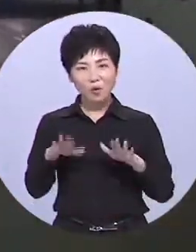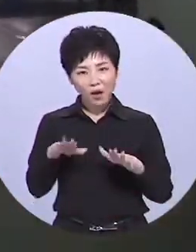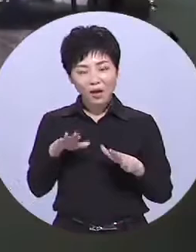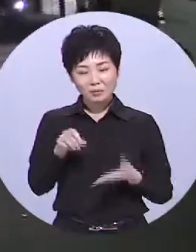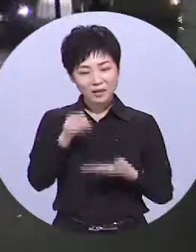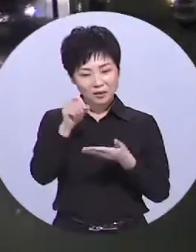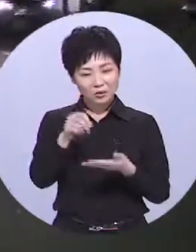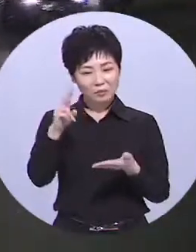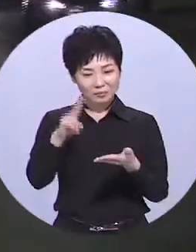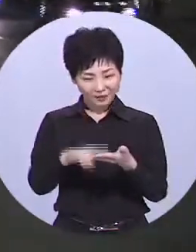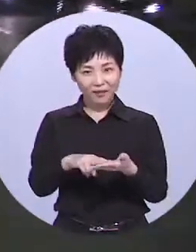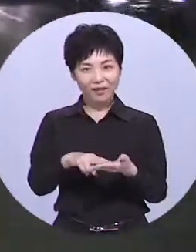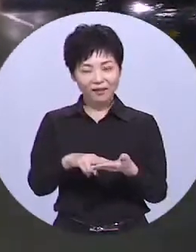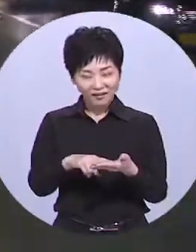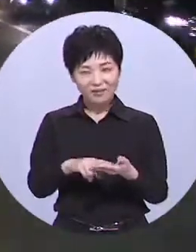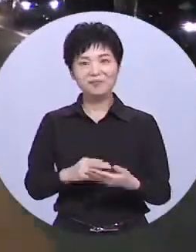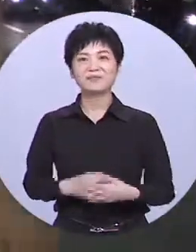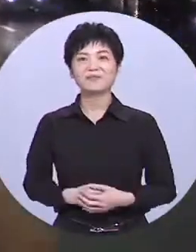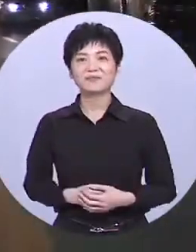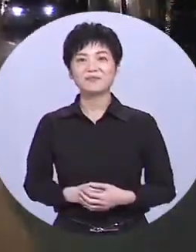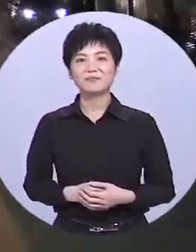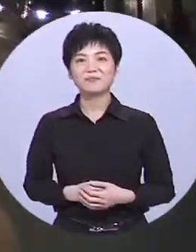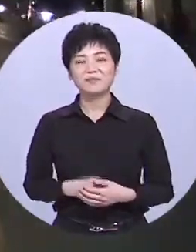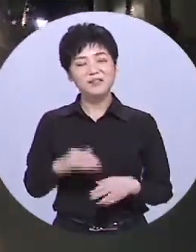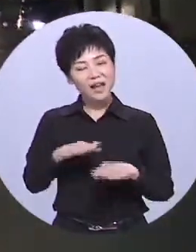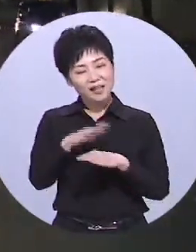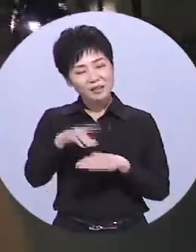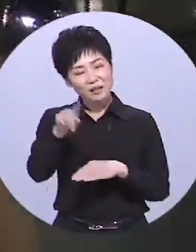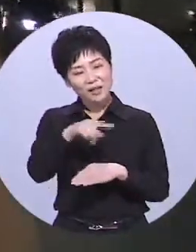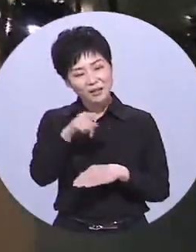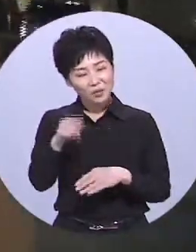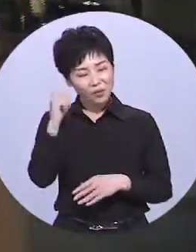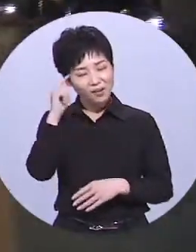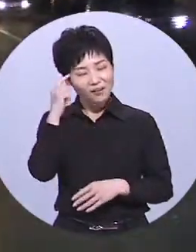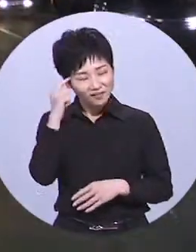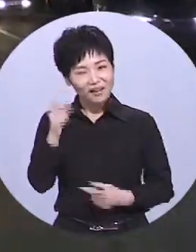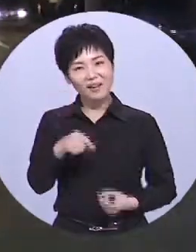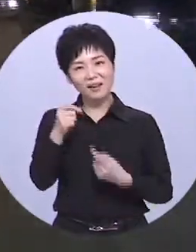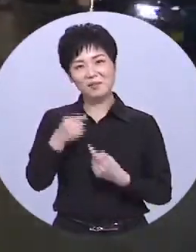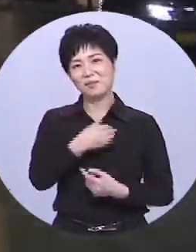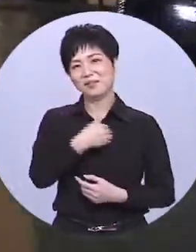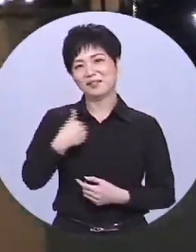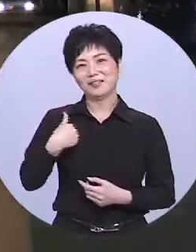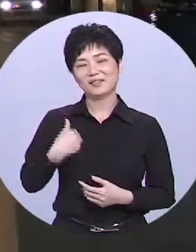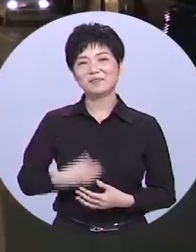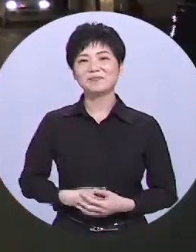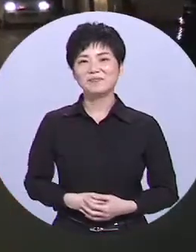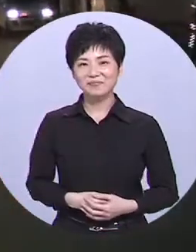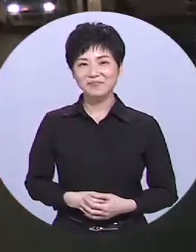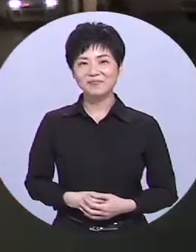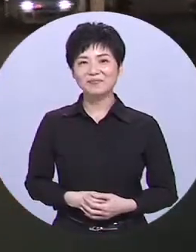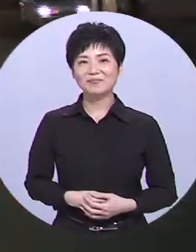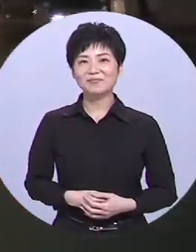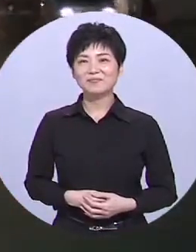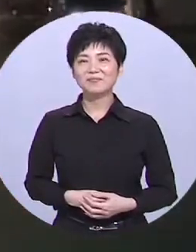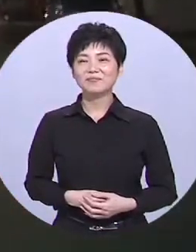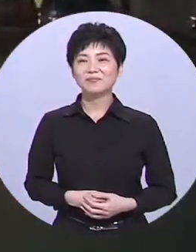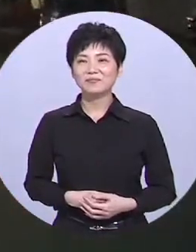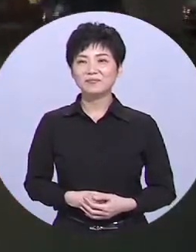り物はどれも本当にこう大切な人にあげたくなるような一品でしたよね。早くみんなに渡したい